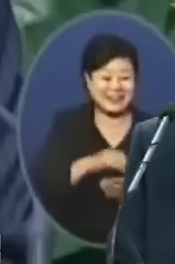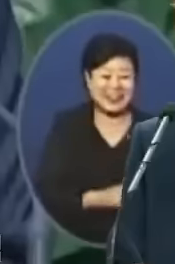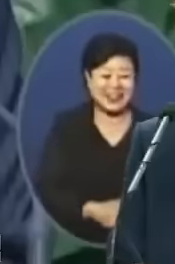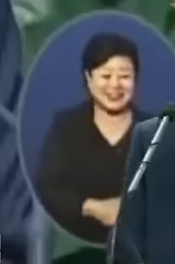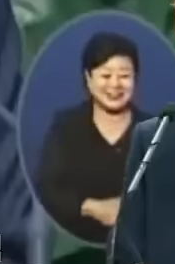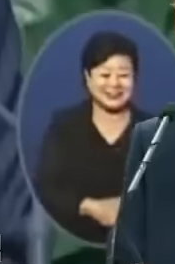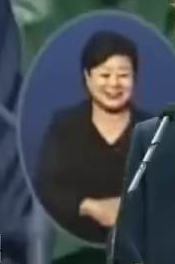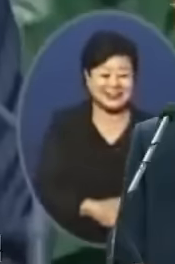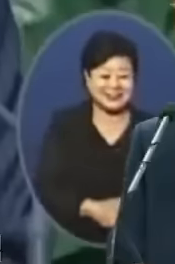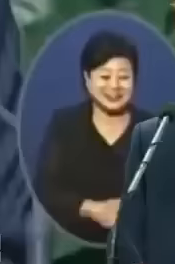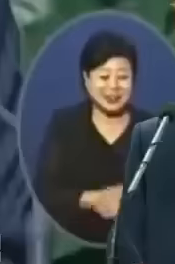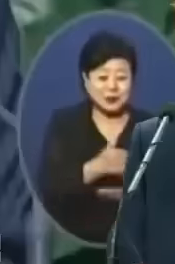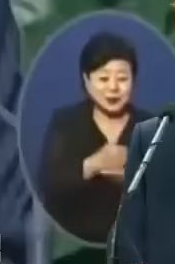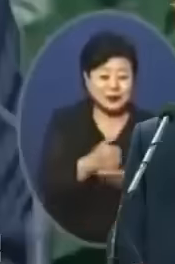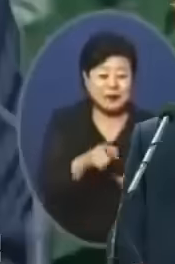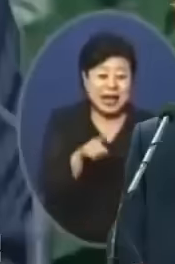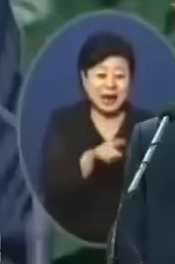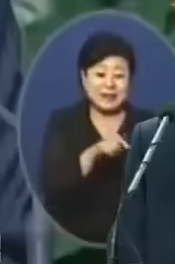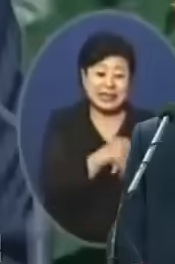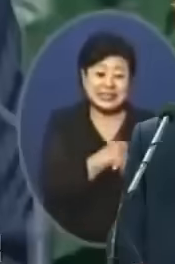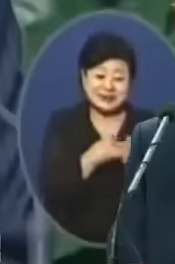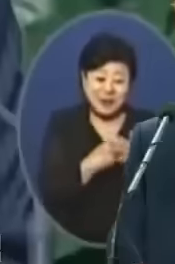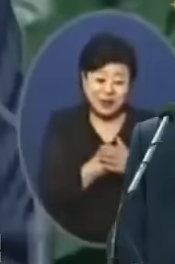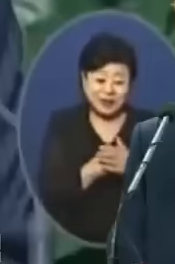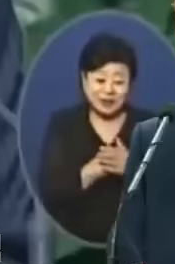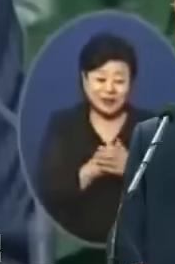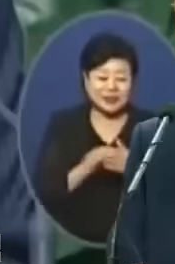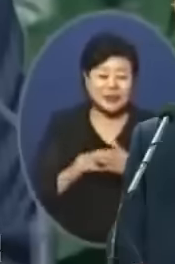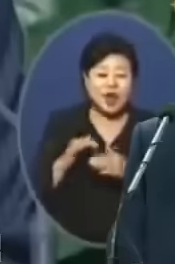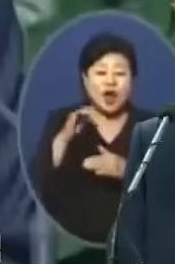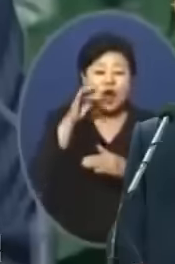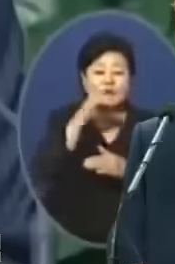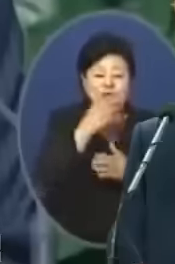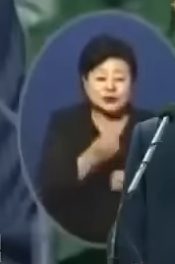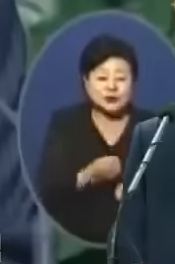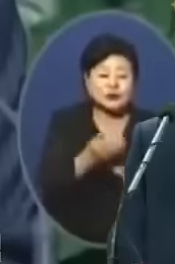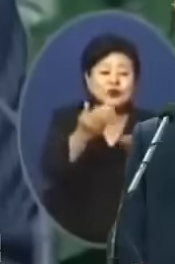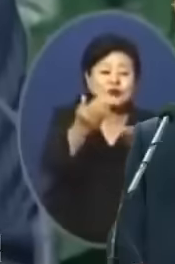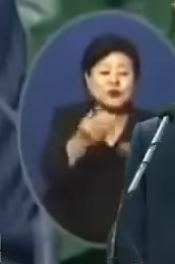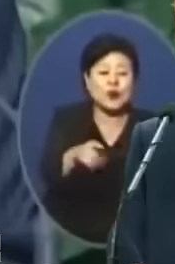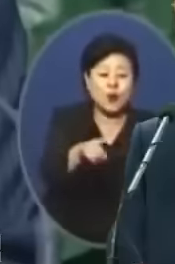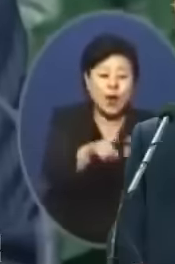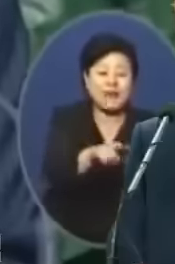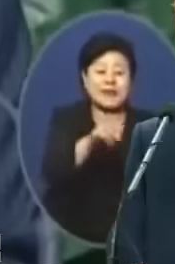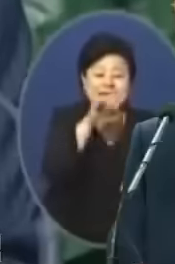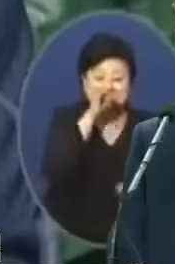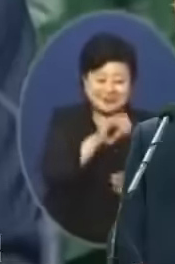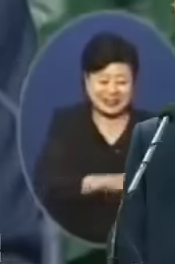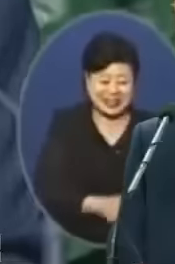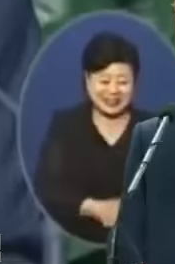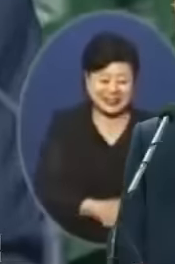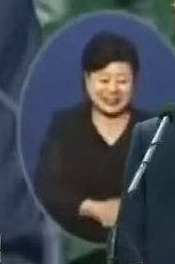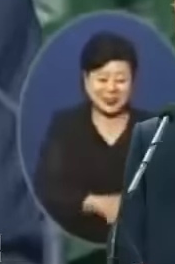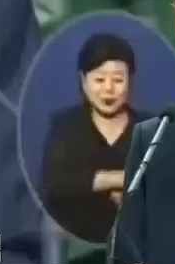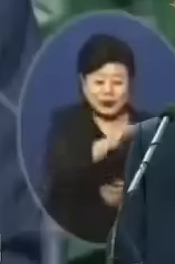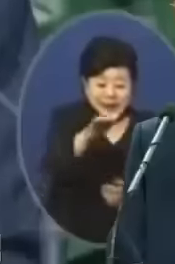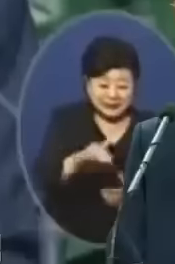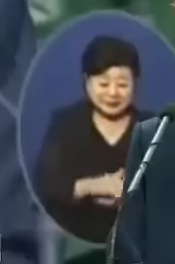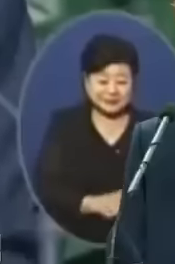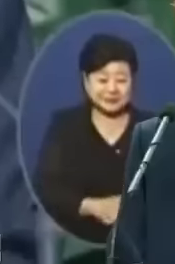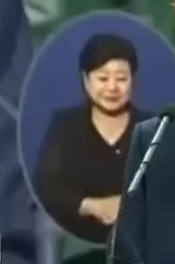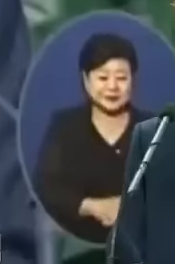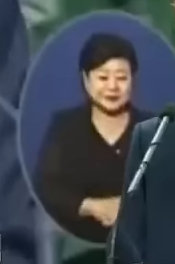해야 되는 것입니다. 주님이 같이 계시면 넘치는 축복이 같이 따르게 되는 것입니다. 우리는